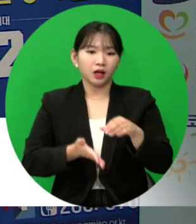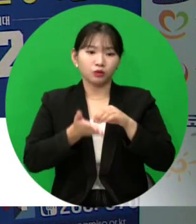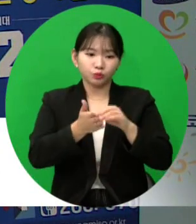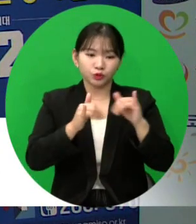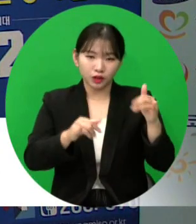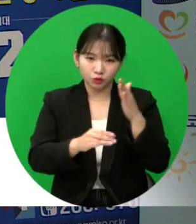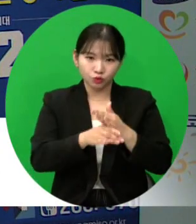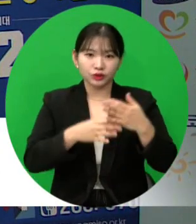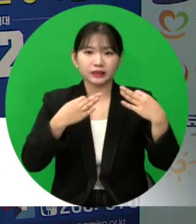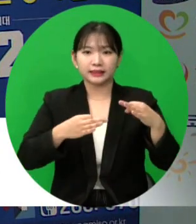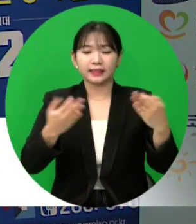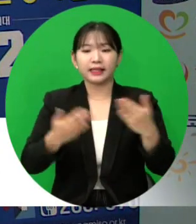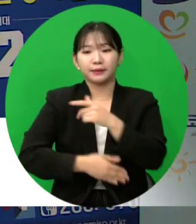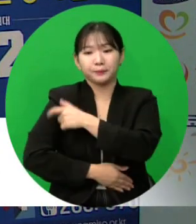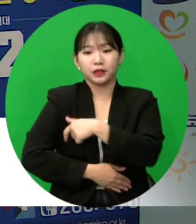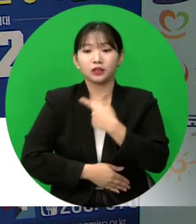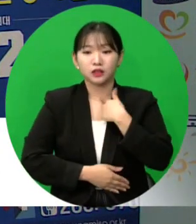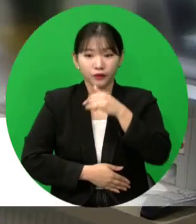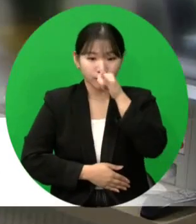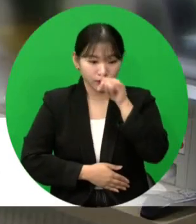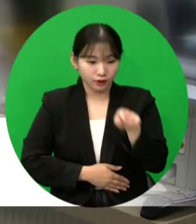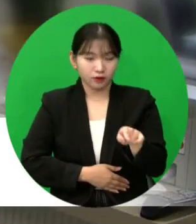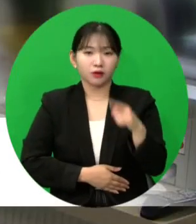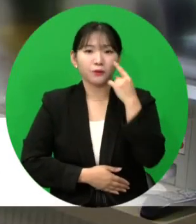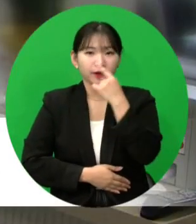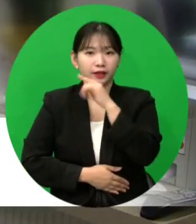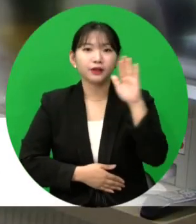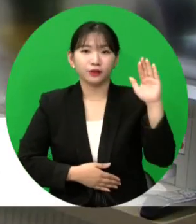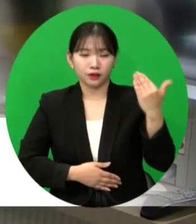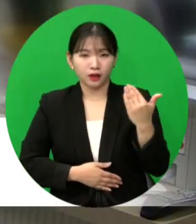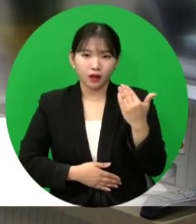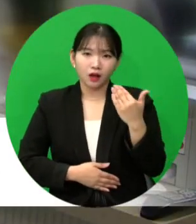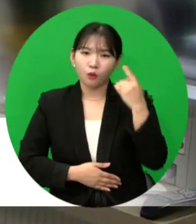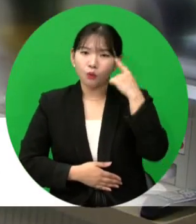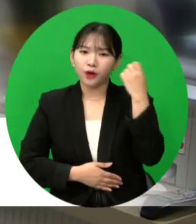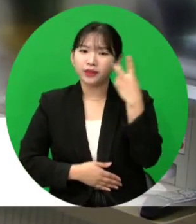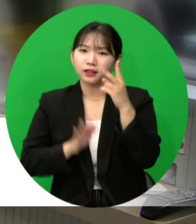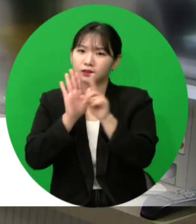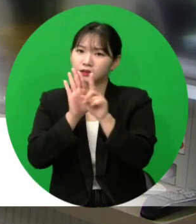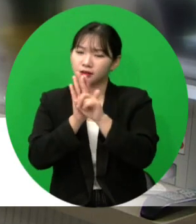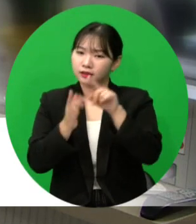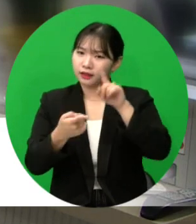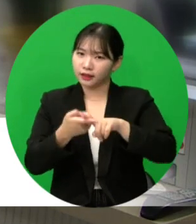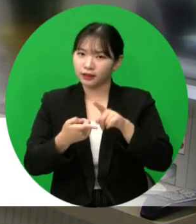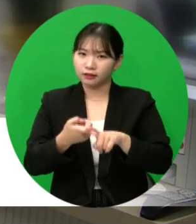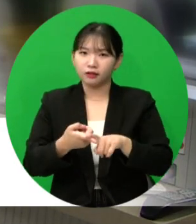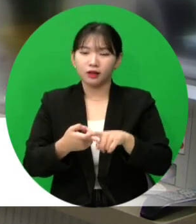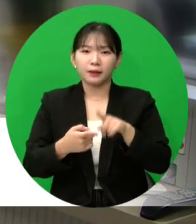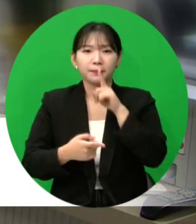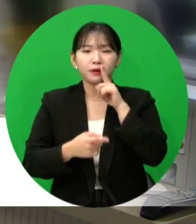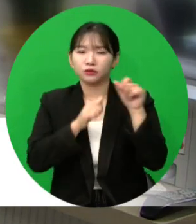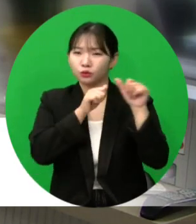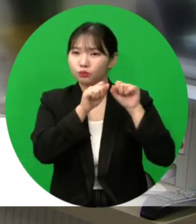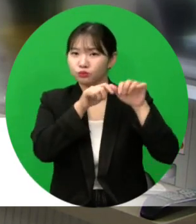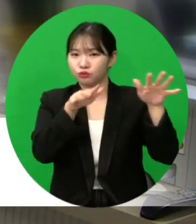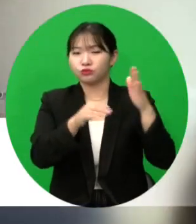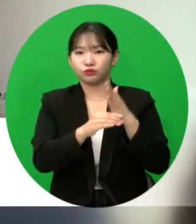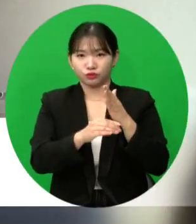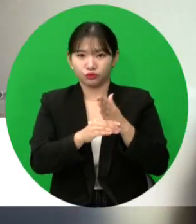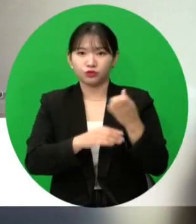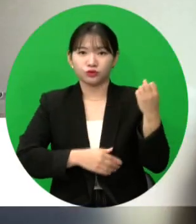가운데는 금융권 임원 출신 등도 포함돼 있었던 것으로 알려져 제국모 배경을 두고 뒷말이 나오고 있습니다